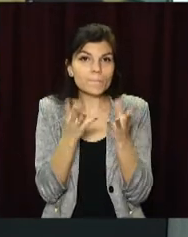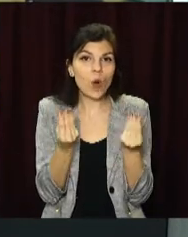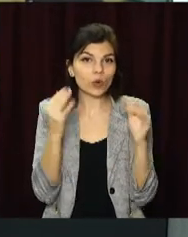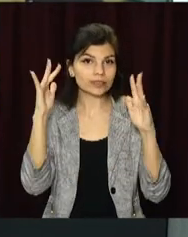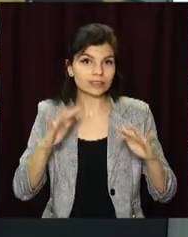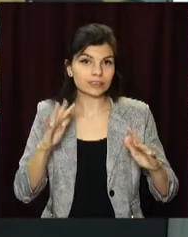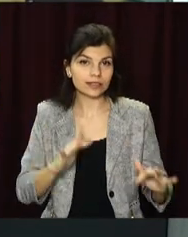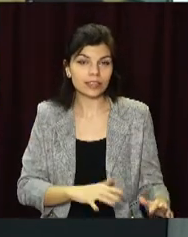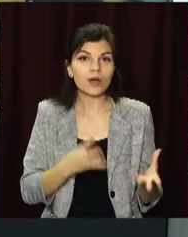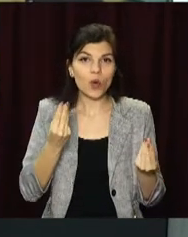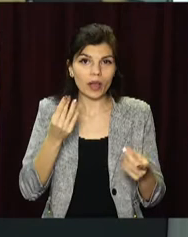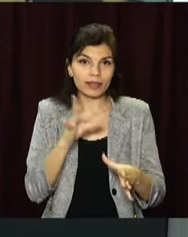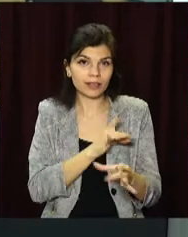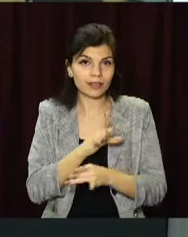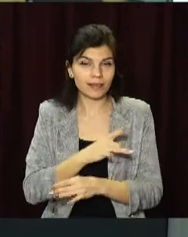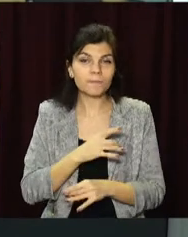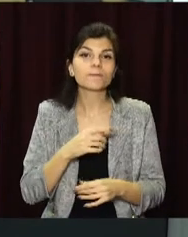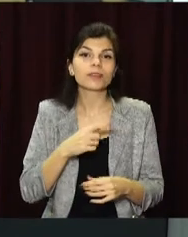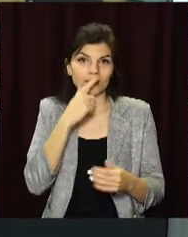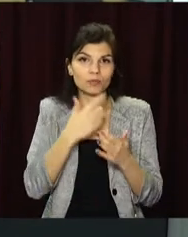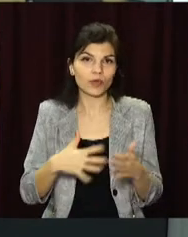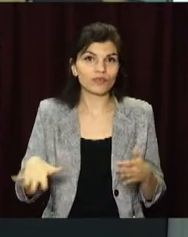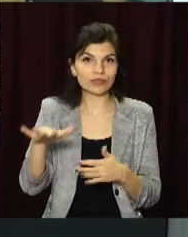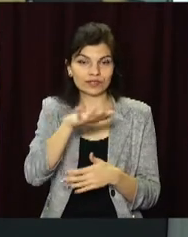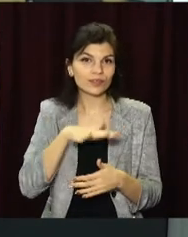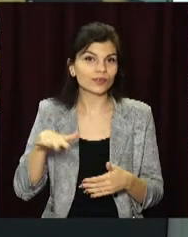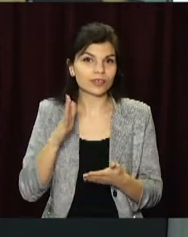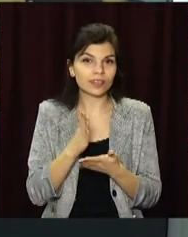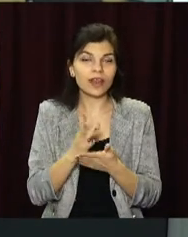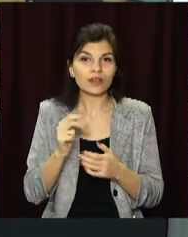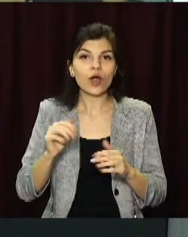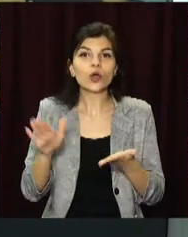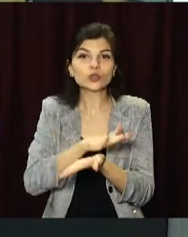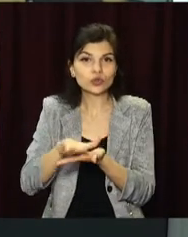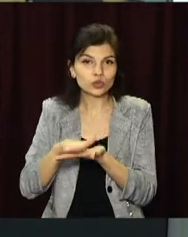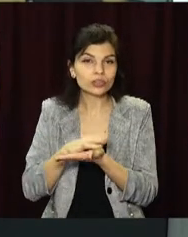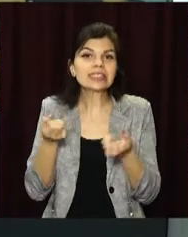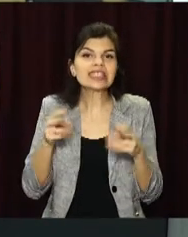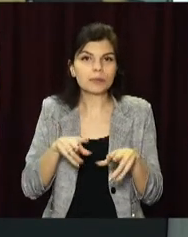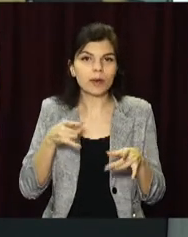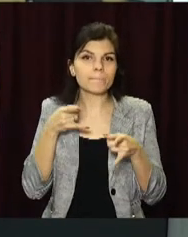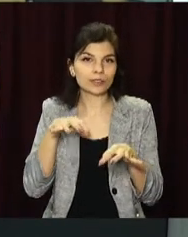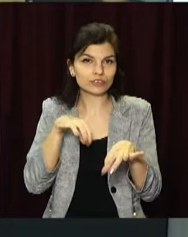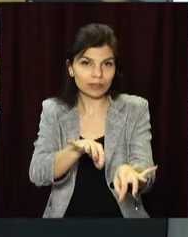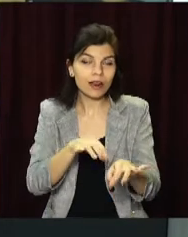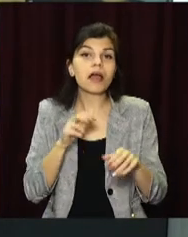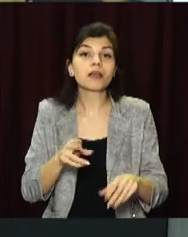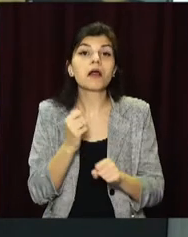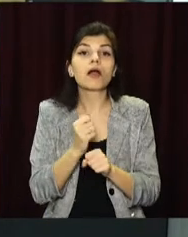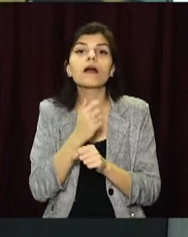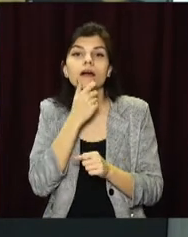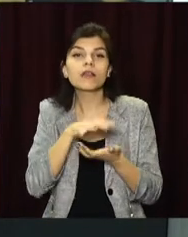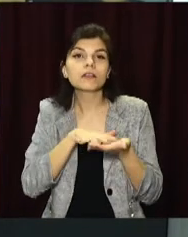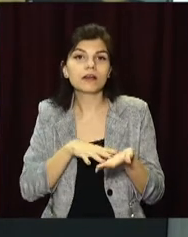ожеледицю та налипання мокрого снігу фіксували практично на всій території. На розчистку автошляхів виїхала спецтехніка. Як працювали, більш